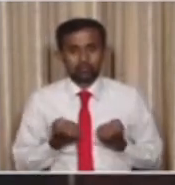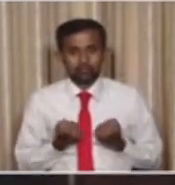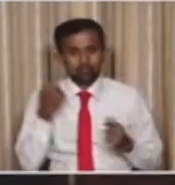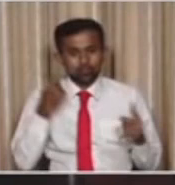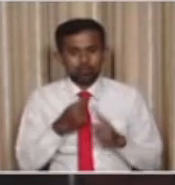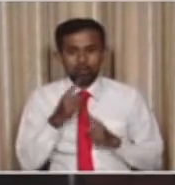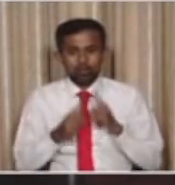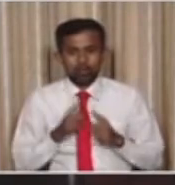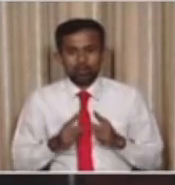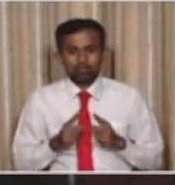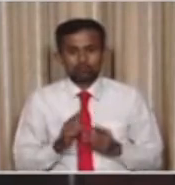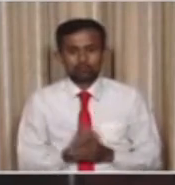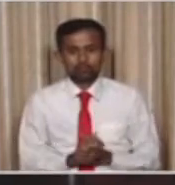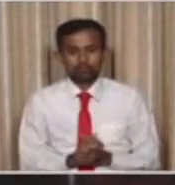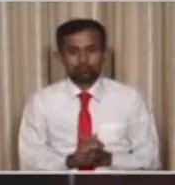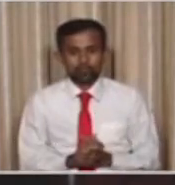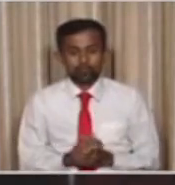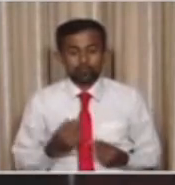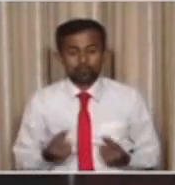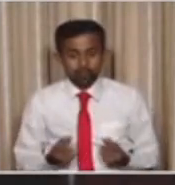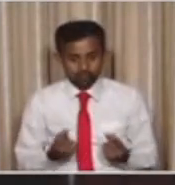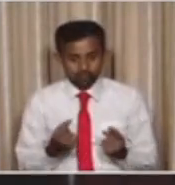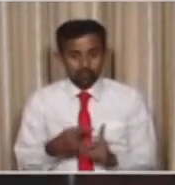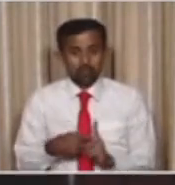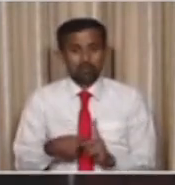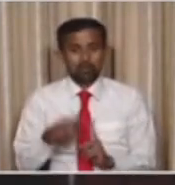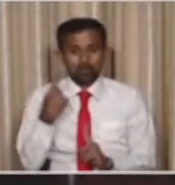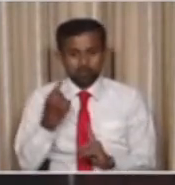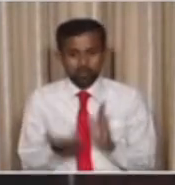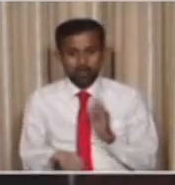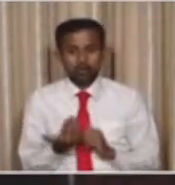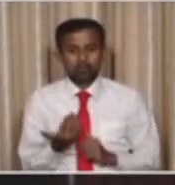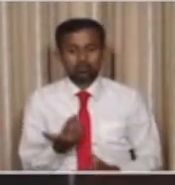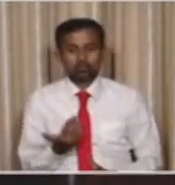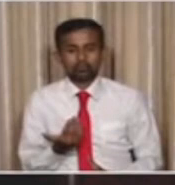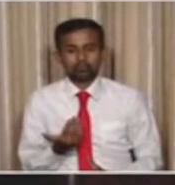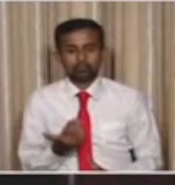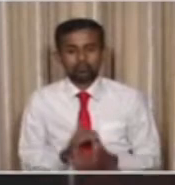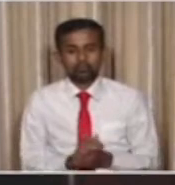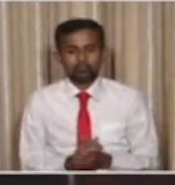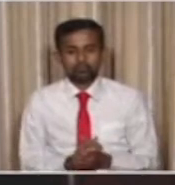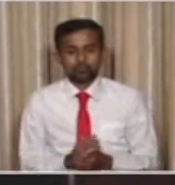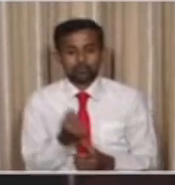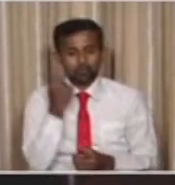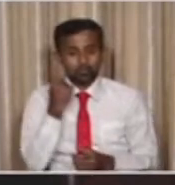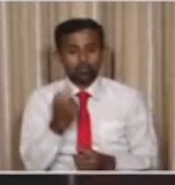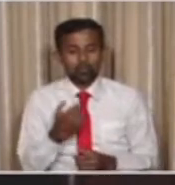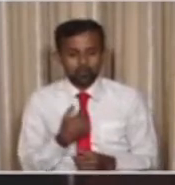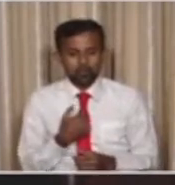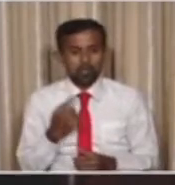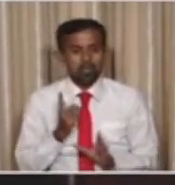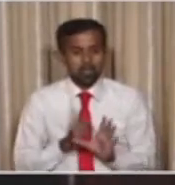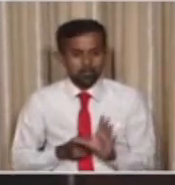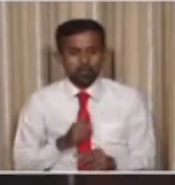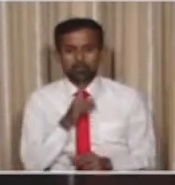කතා කරන්නේ. අපි ඉතා ශීඝ්‍රයෙන් මේ දියුණුව කරා ගමන් කළ යුතුයි කියන යෝජනාව තමයි අපි හැම